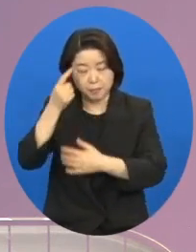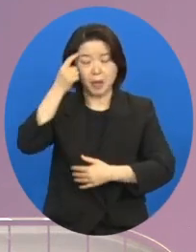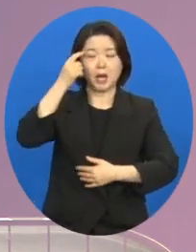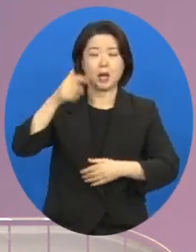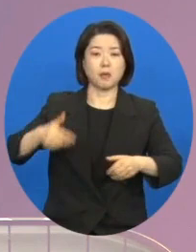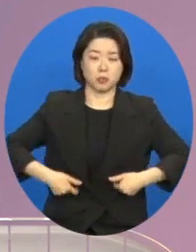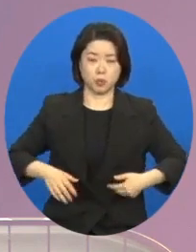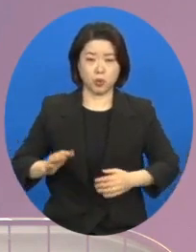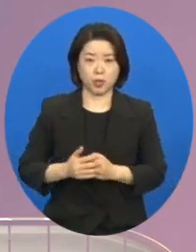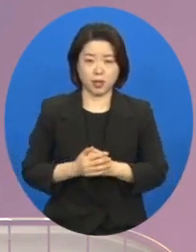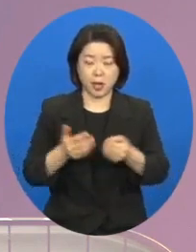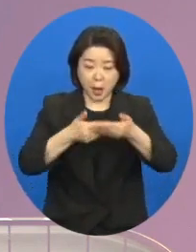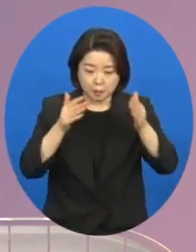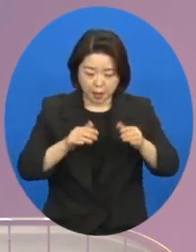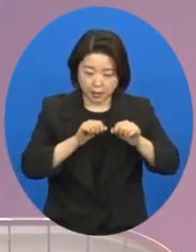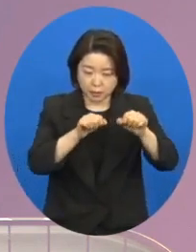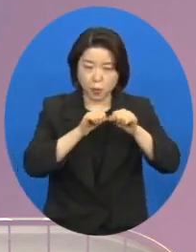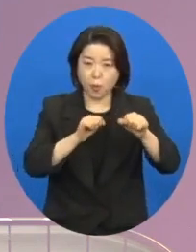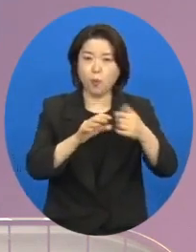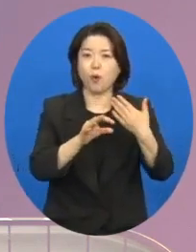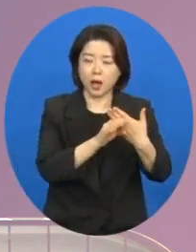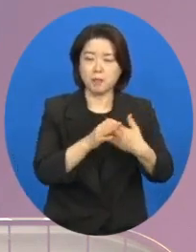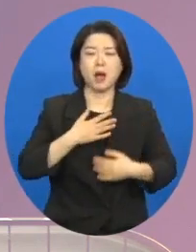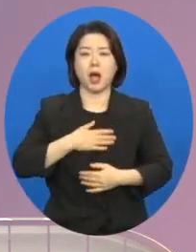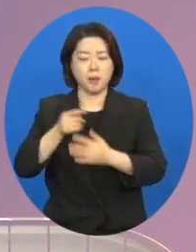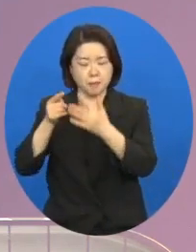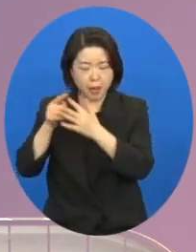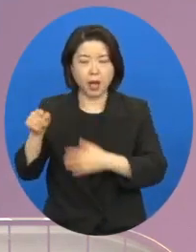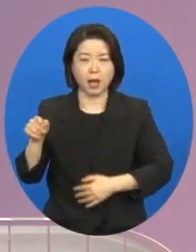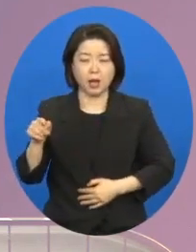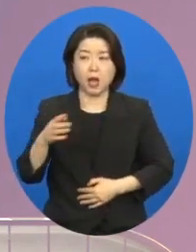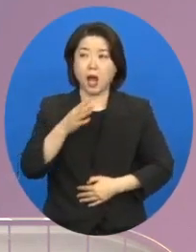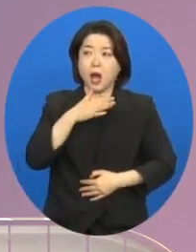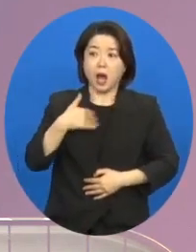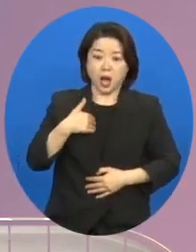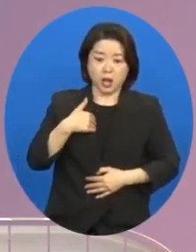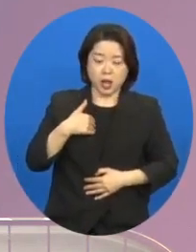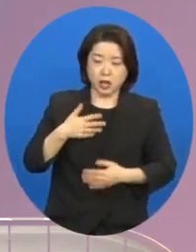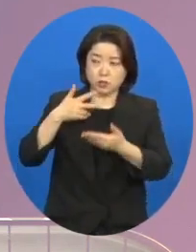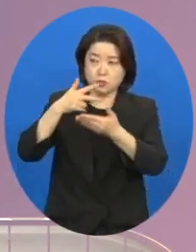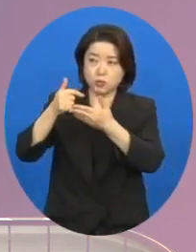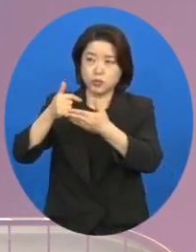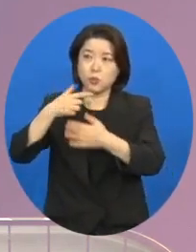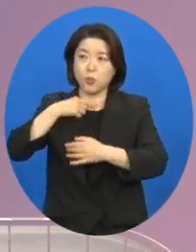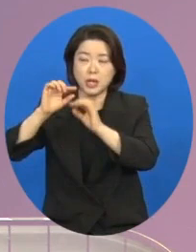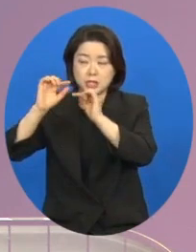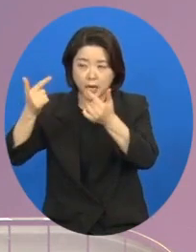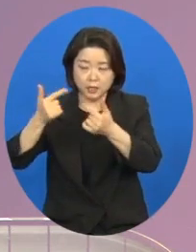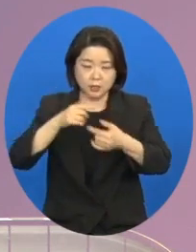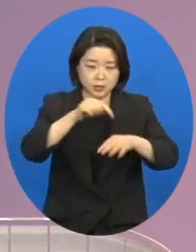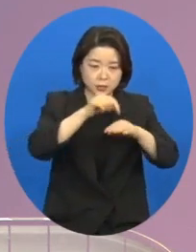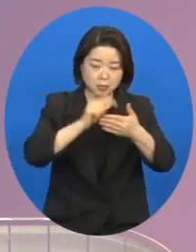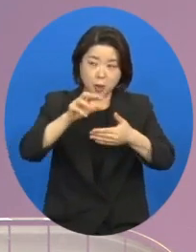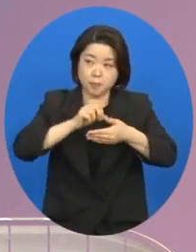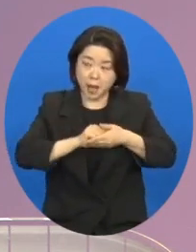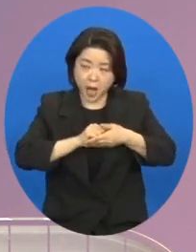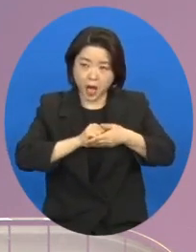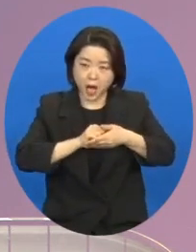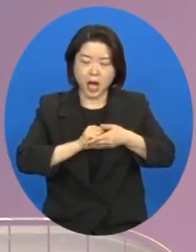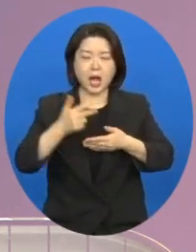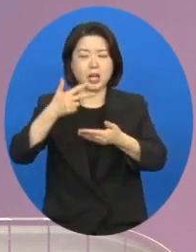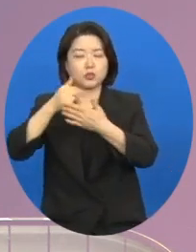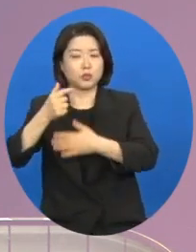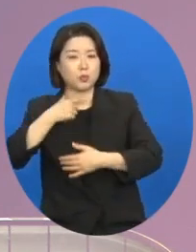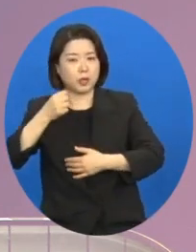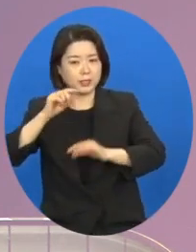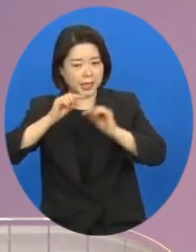방을 정돈하면 그걸 알게 돼요. 아, 내가 지금 주님의 마음이 아닌 것을 품고 있구나. 주님이 원하시지 않는